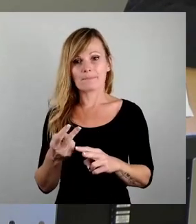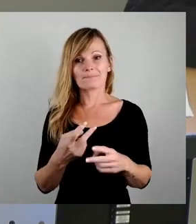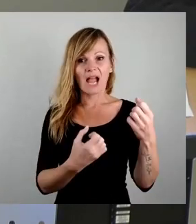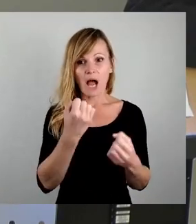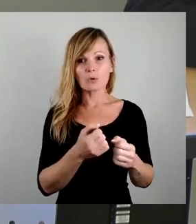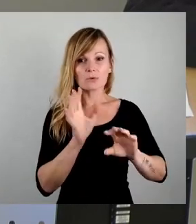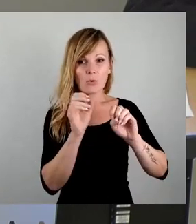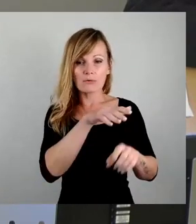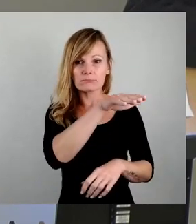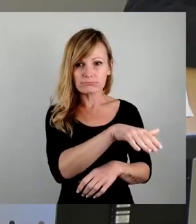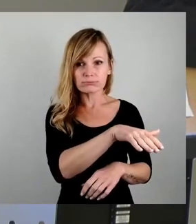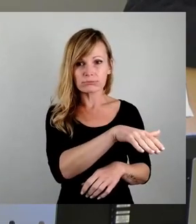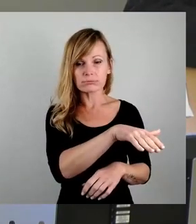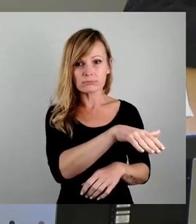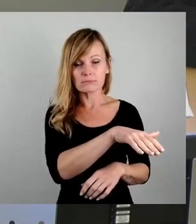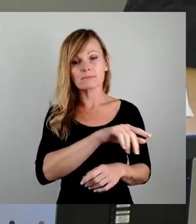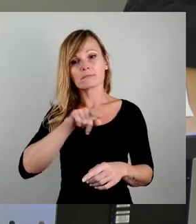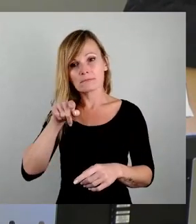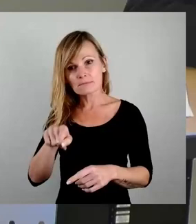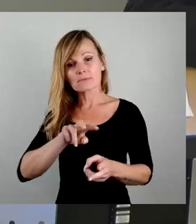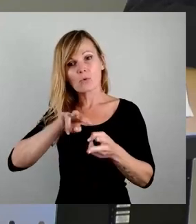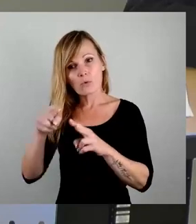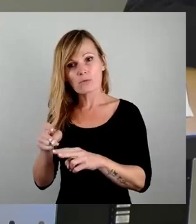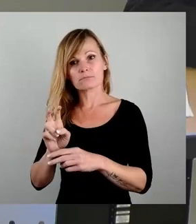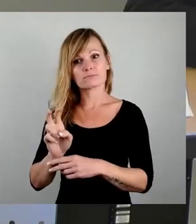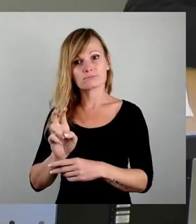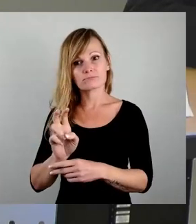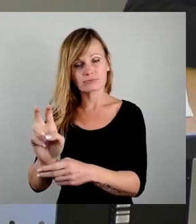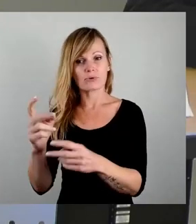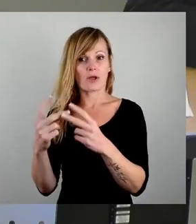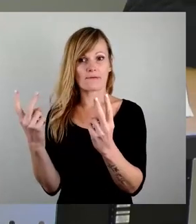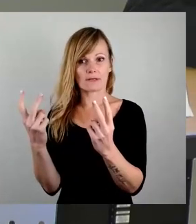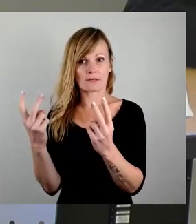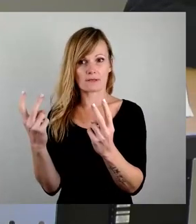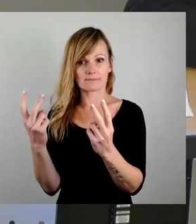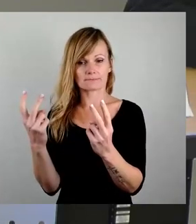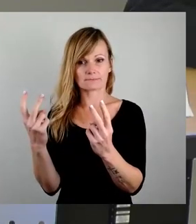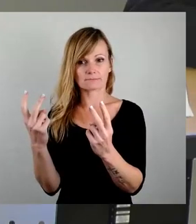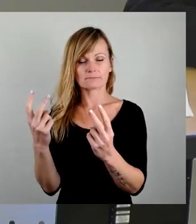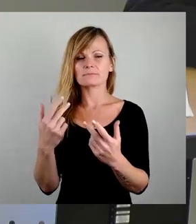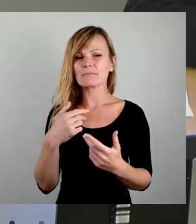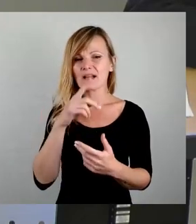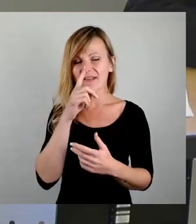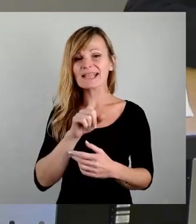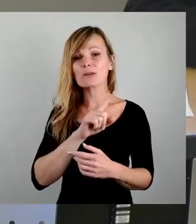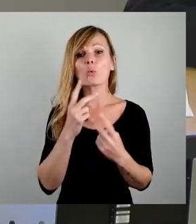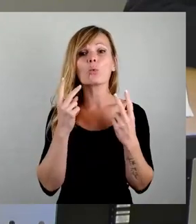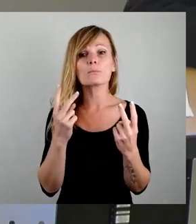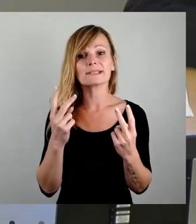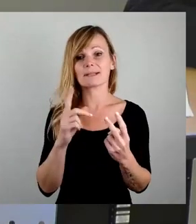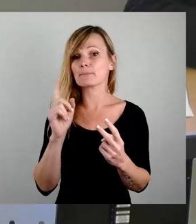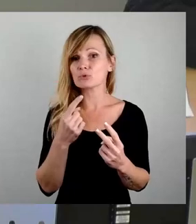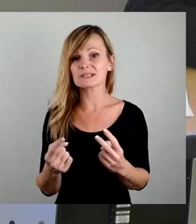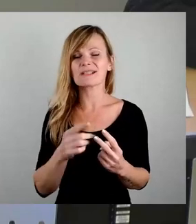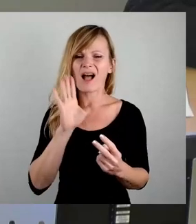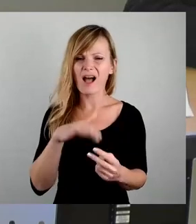so oft es irgendwie möglich ist, wenn es nicht unbedingt sein muss, wenn sie einen Weg in der Stadt zu erledigen haben oder irgendwas, ihr Auto